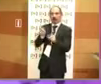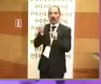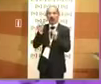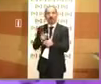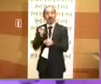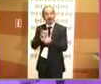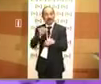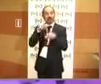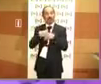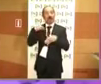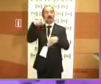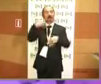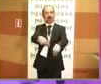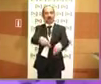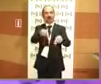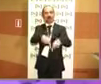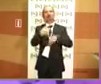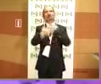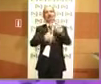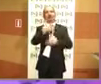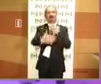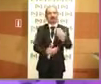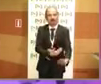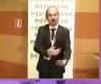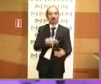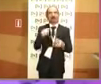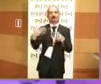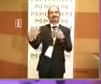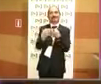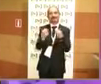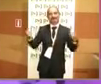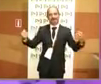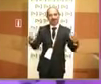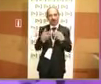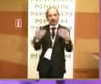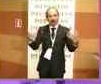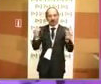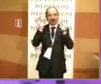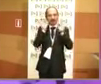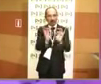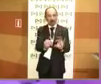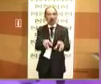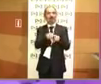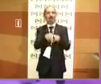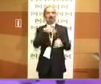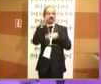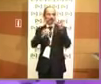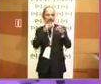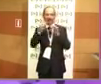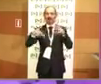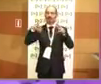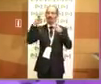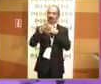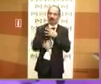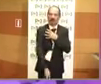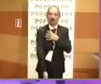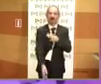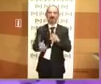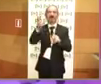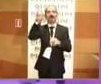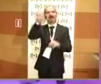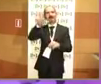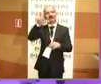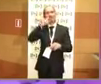dobbiamo metterci, in questa sintonia. Ecco il senso più profondo di quello che dovrà diventare il 3 marzo